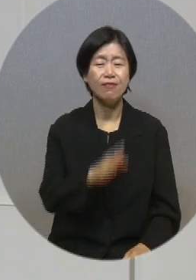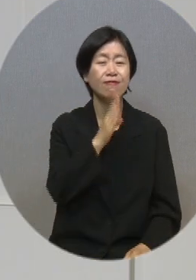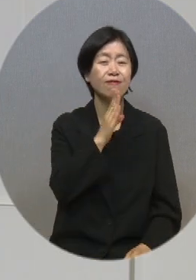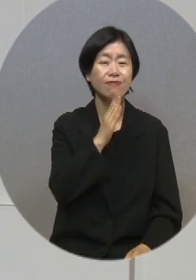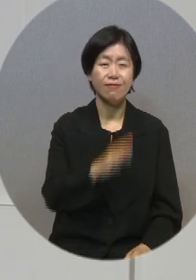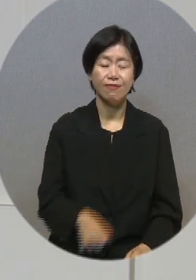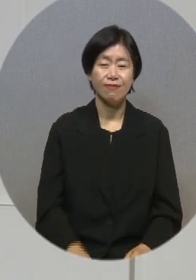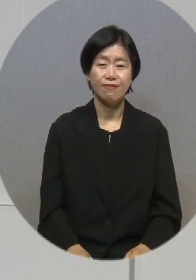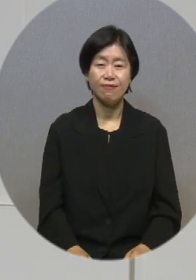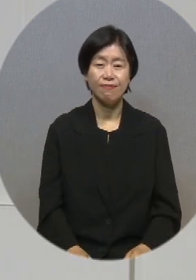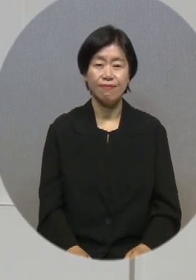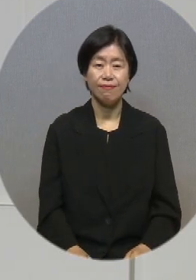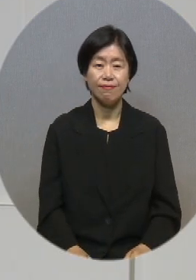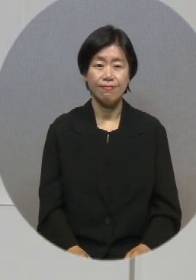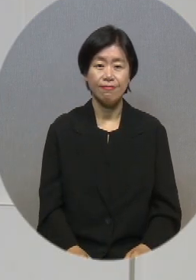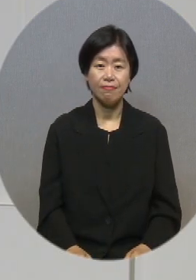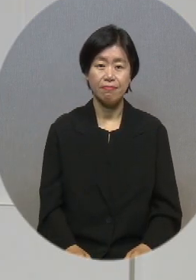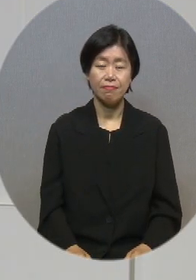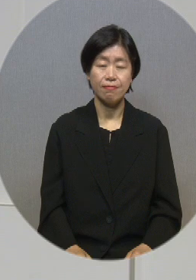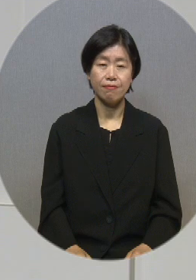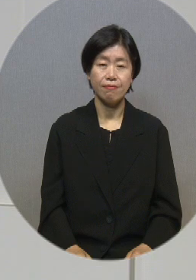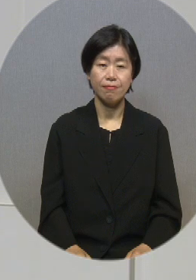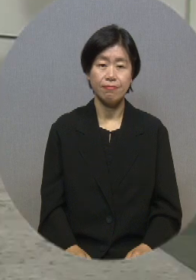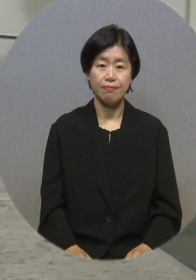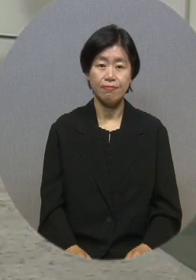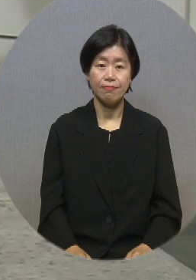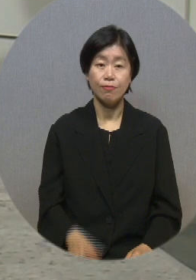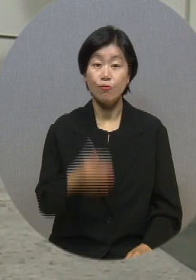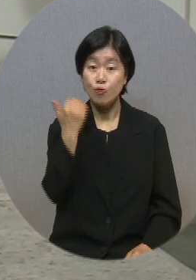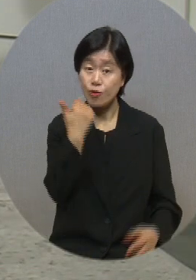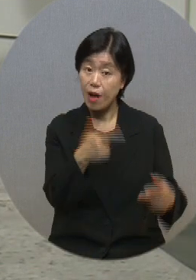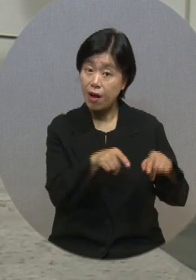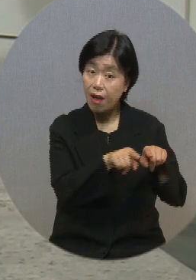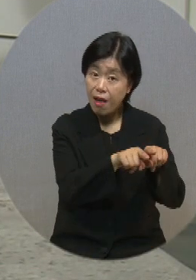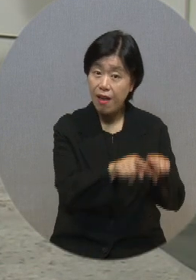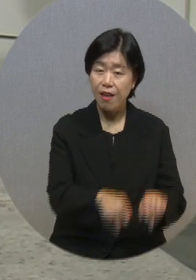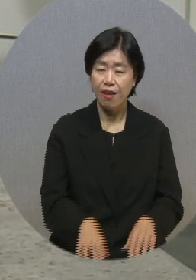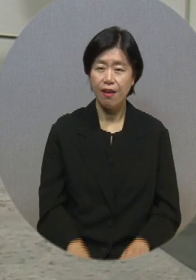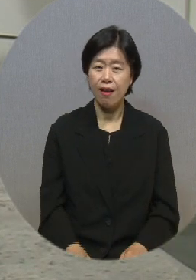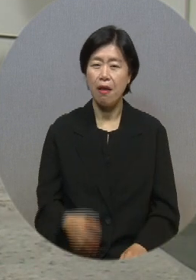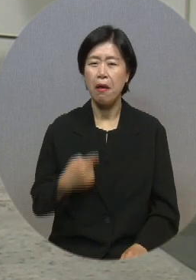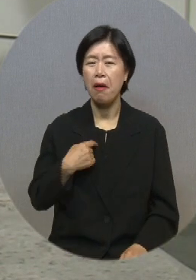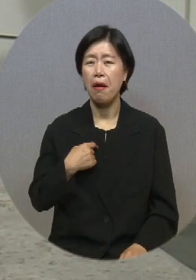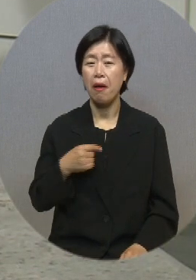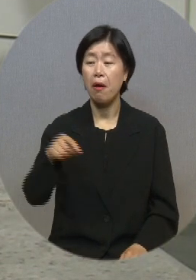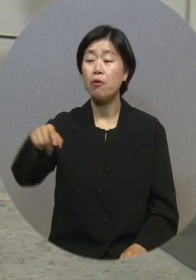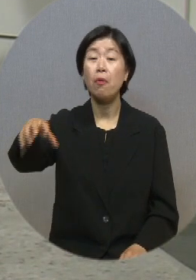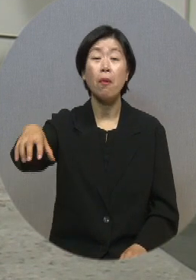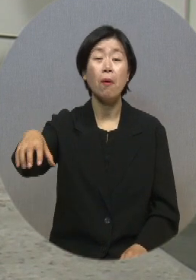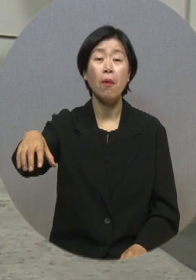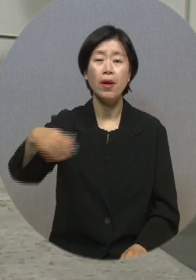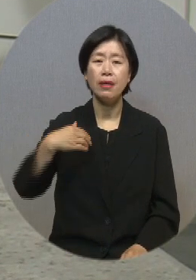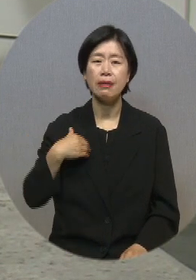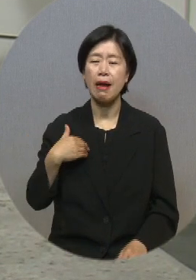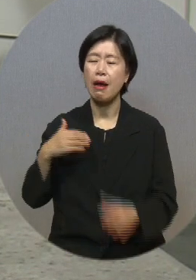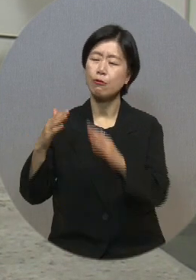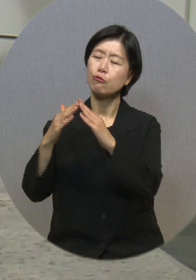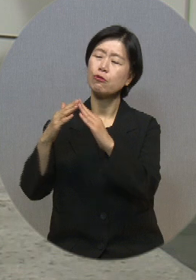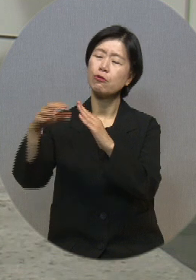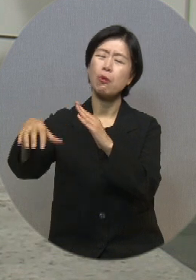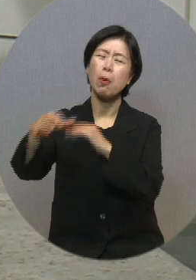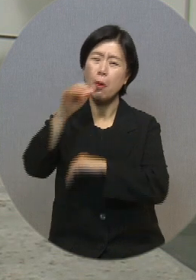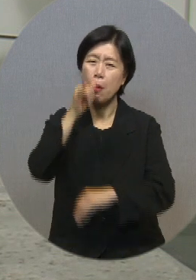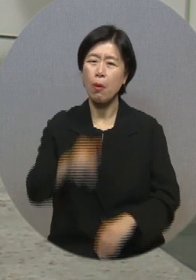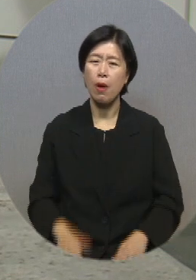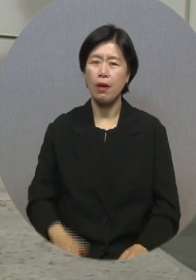네. 어느 분들이랑 가셨는지요? 아, 거기 가면은 제가 이제 쉴 만한 데가 있습니다. 뭐 아. 같이 간